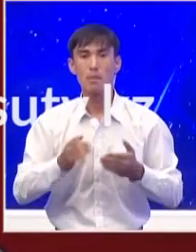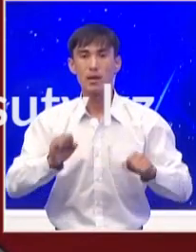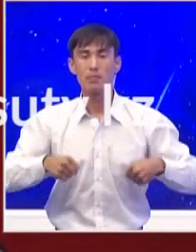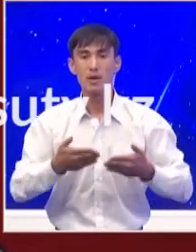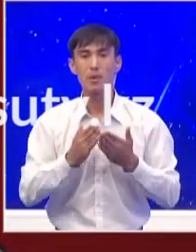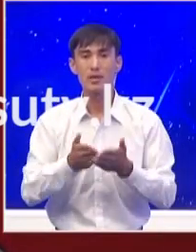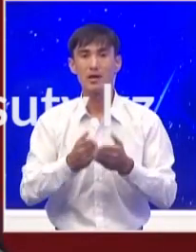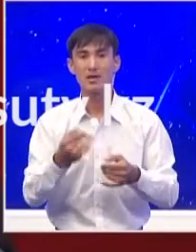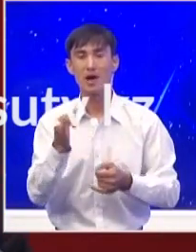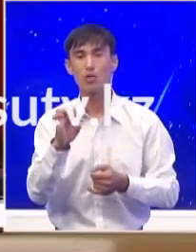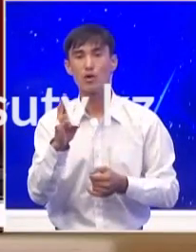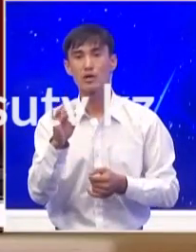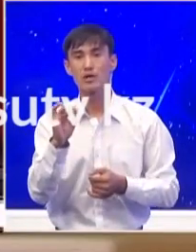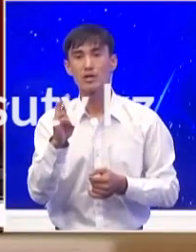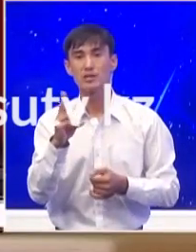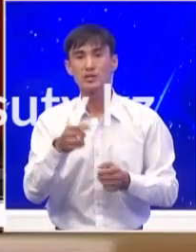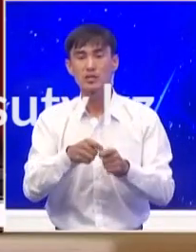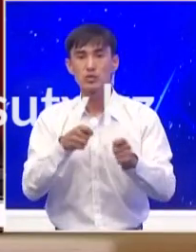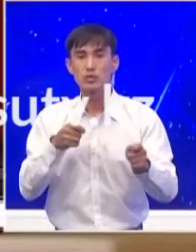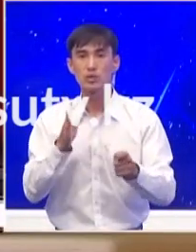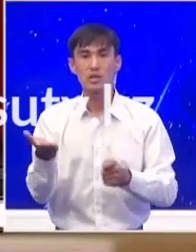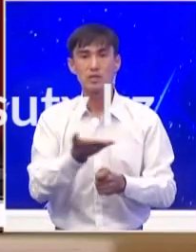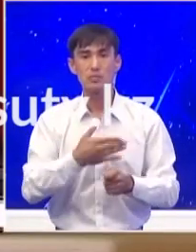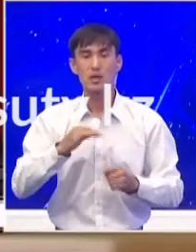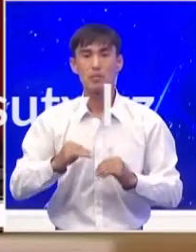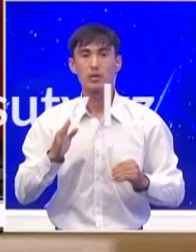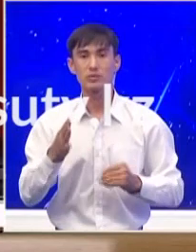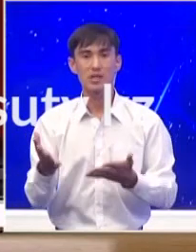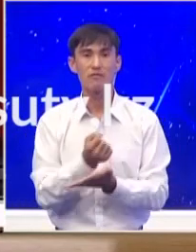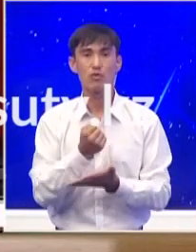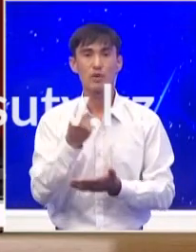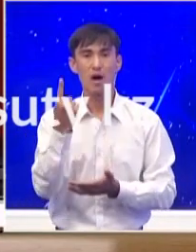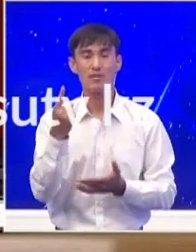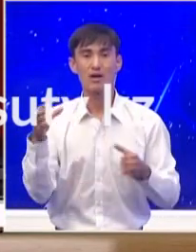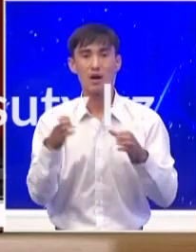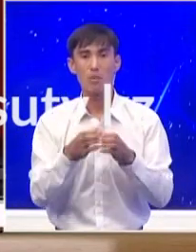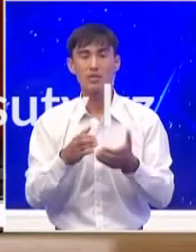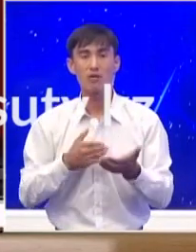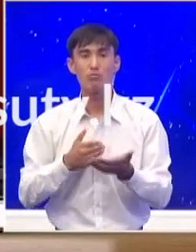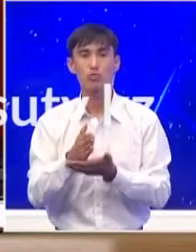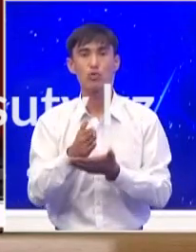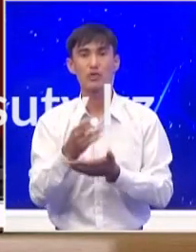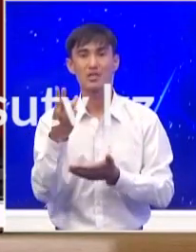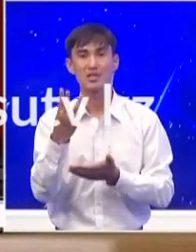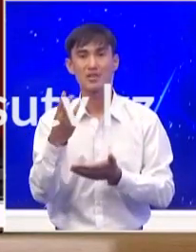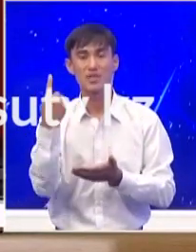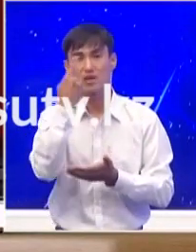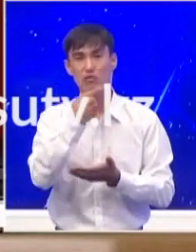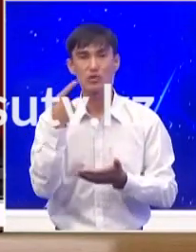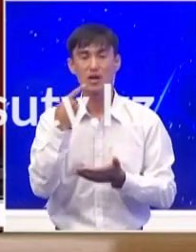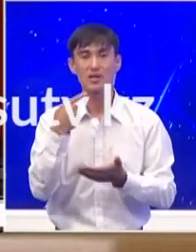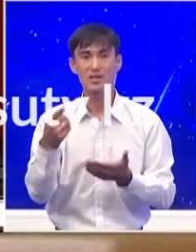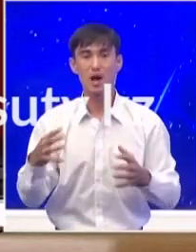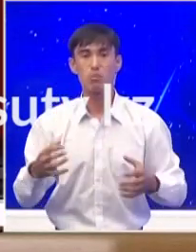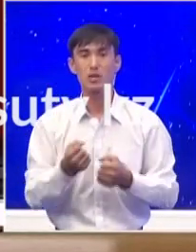усово светлана по стрельбе и звука нашими ребятами завоёвана 1 командная путевка и 3 индивидуальных их